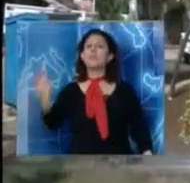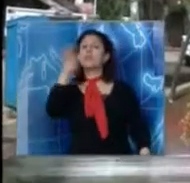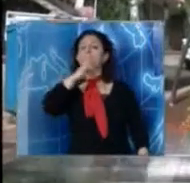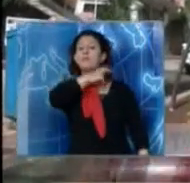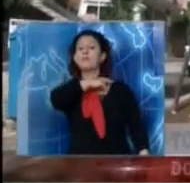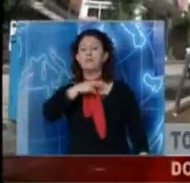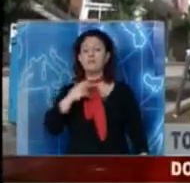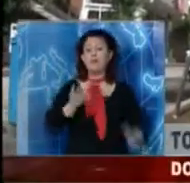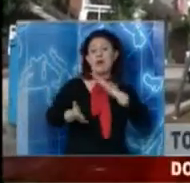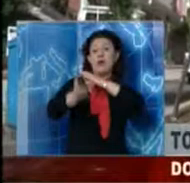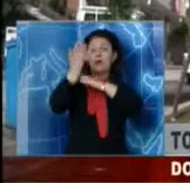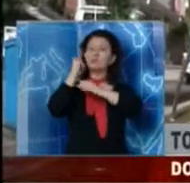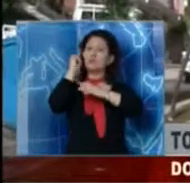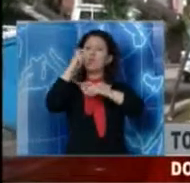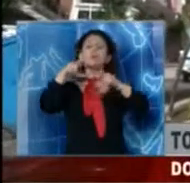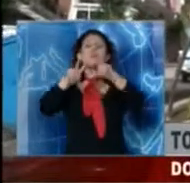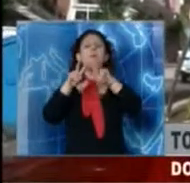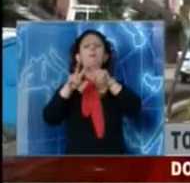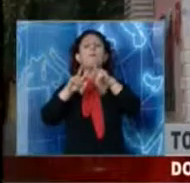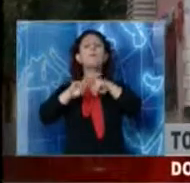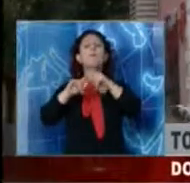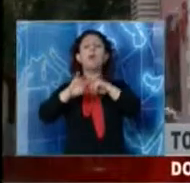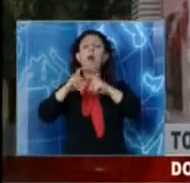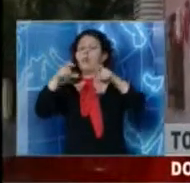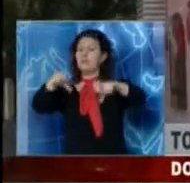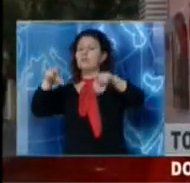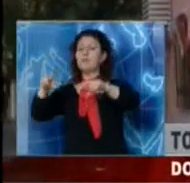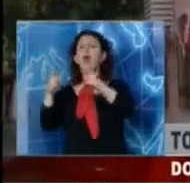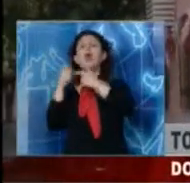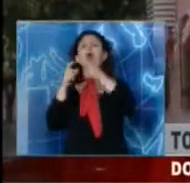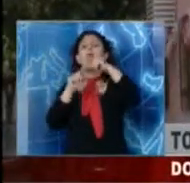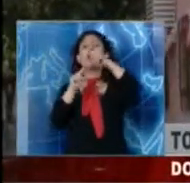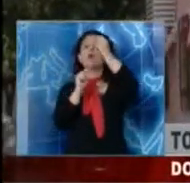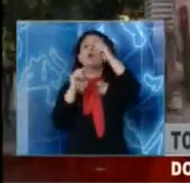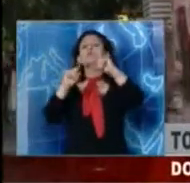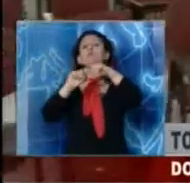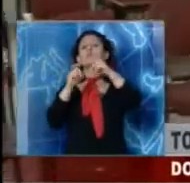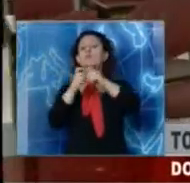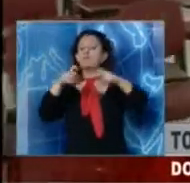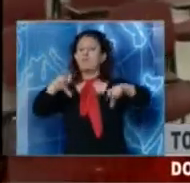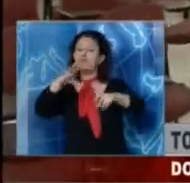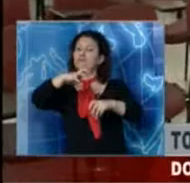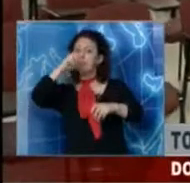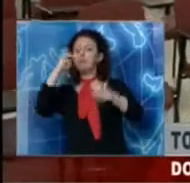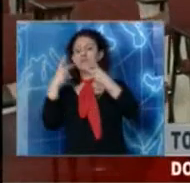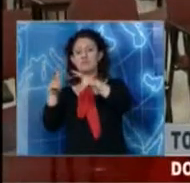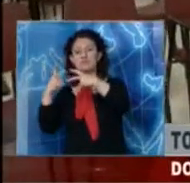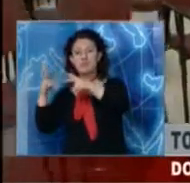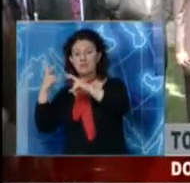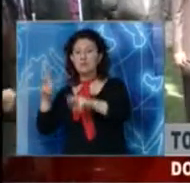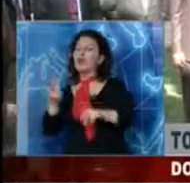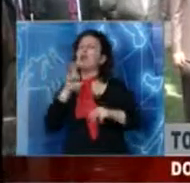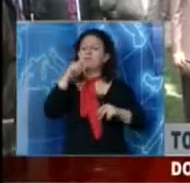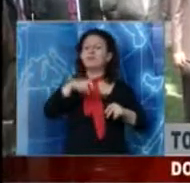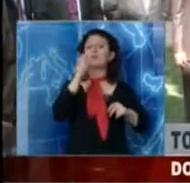İzmit Belediyesi daha önce 9 mahallede hizmete soktuğu etüt merkezlerinin 10.sunu Topçular Mahallesi Şeref Meydanı'nda açarak hizmete